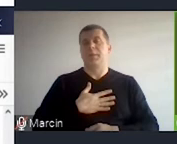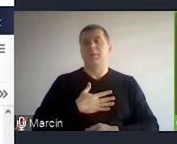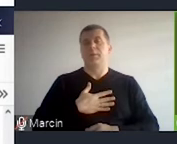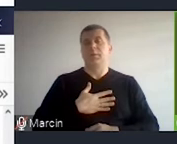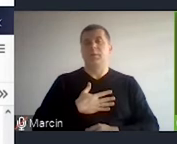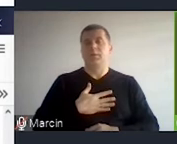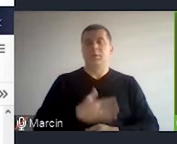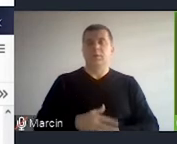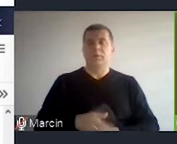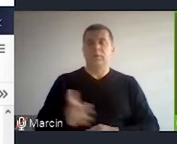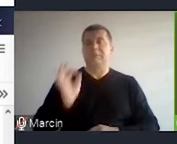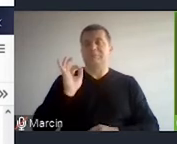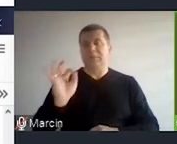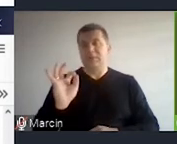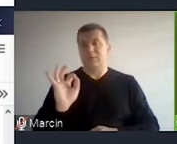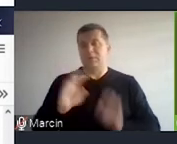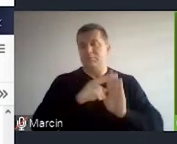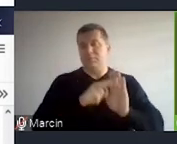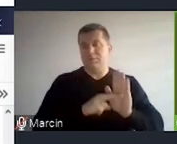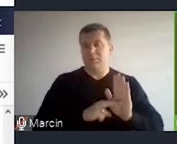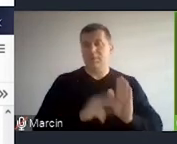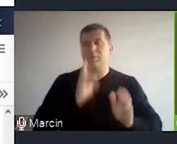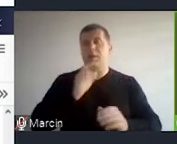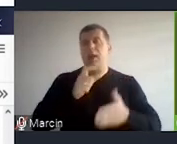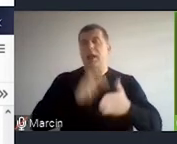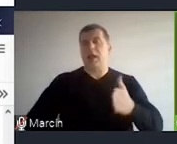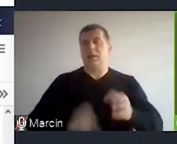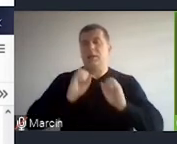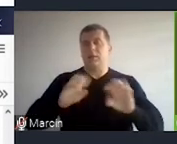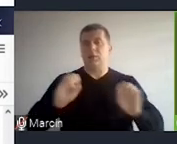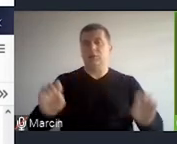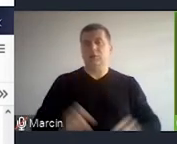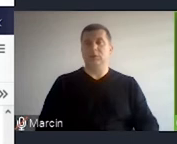wątek samych specyficznych przepisów, takich jak karta nauczyciela.